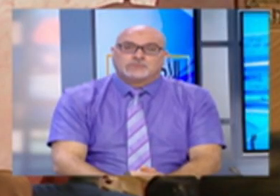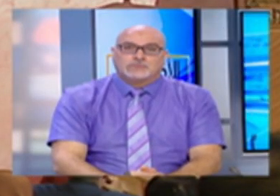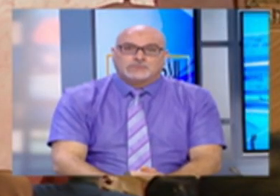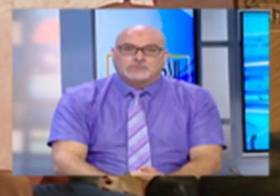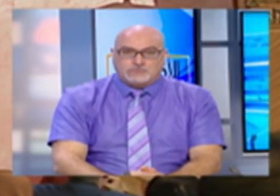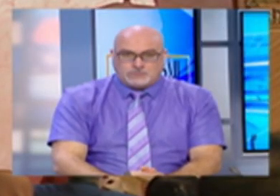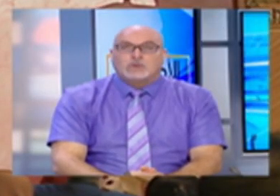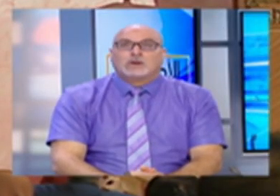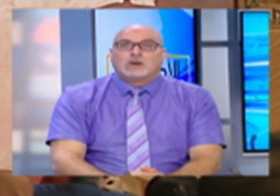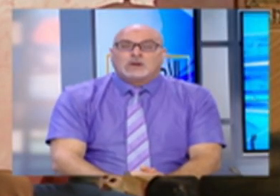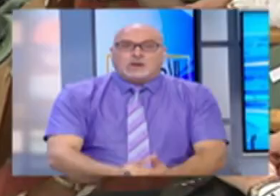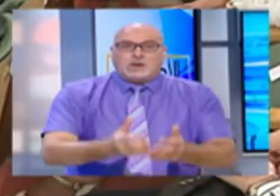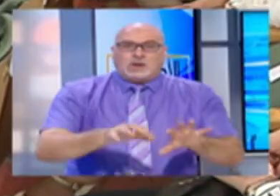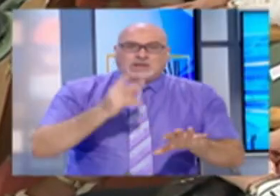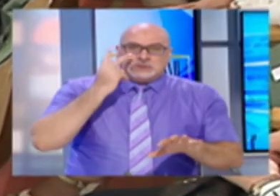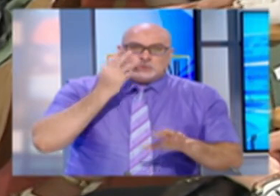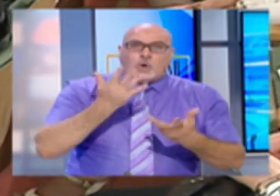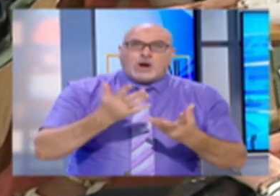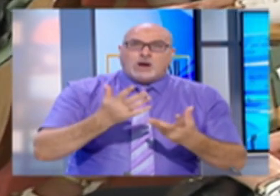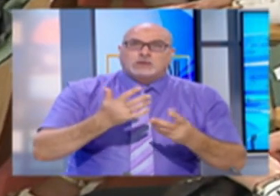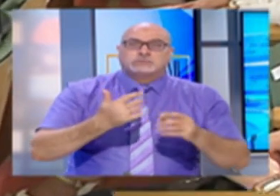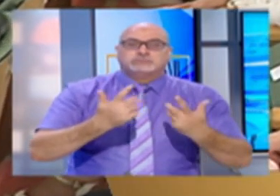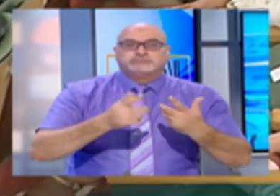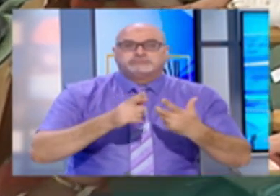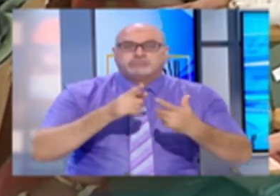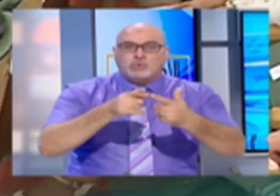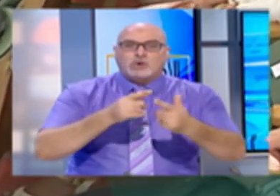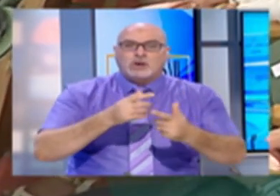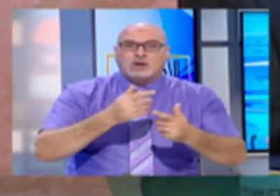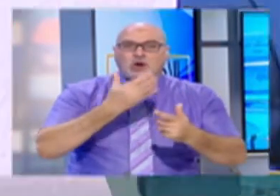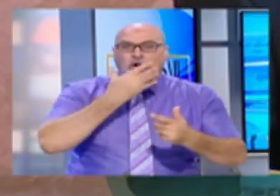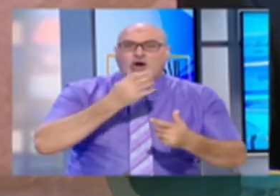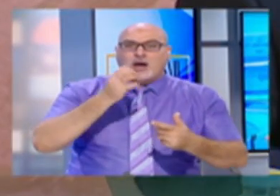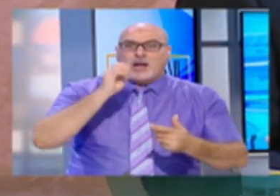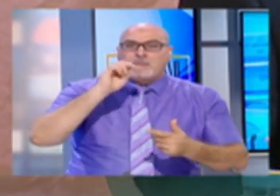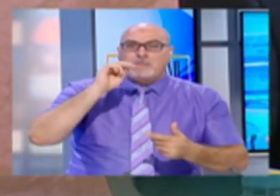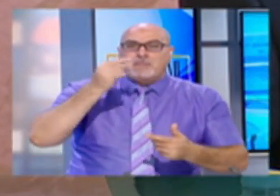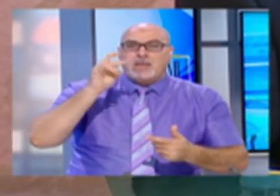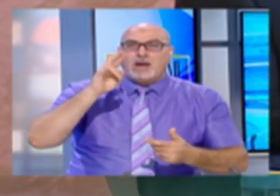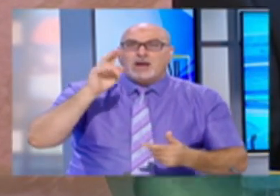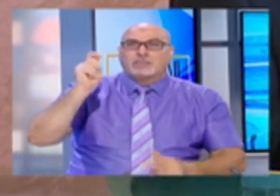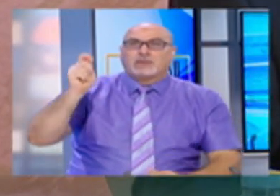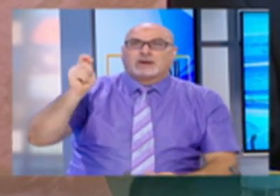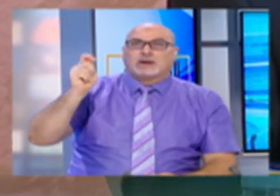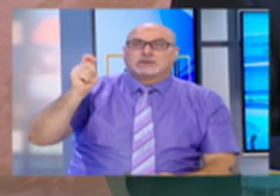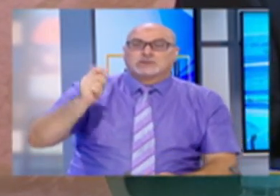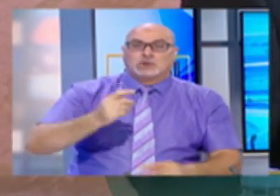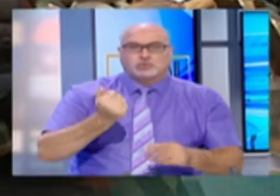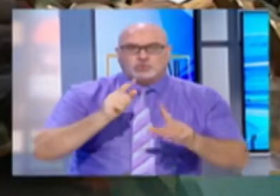هي ندوة تاريخية تناولت شخصية الأمير عبد القادر وبطولاته. الندوة نشطها مجموعة من